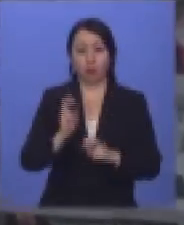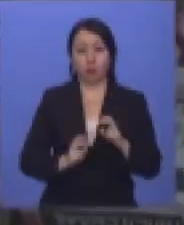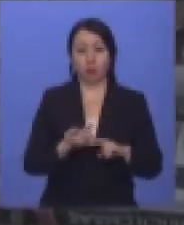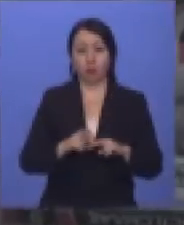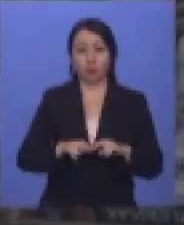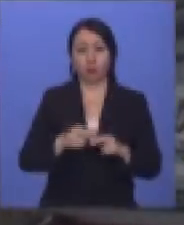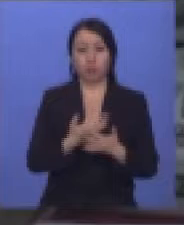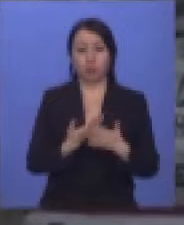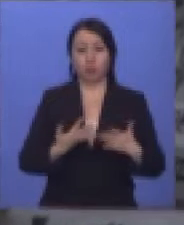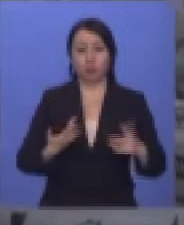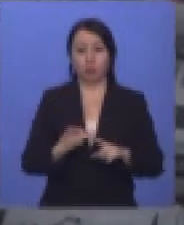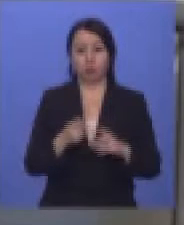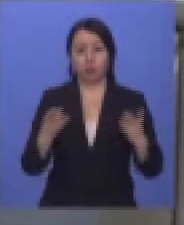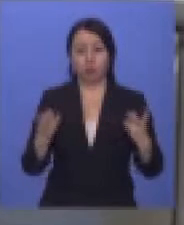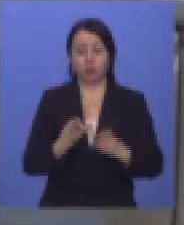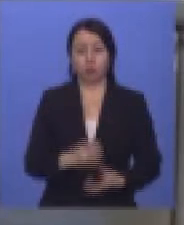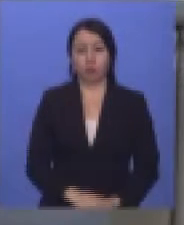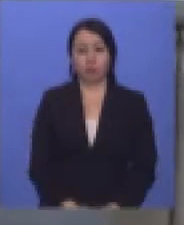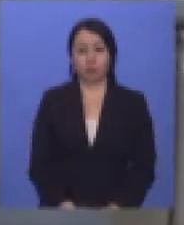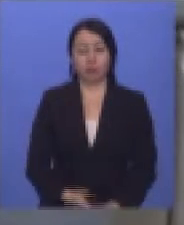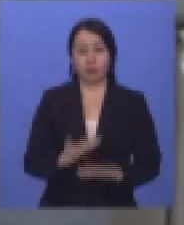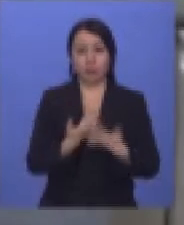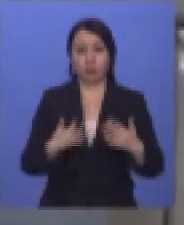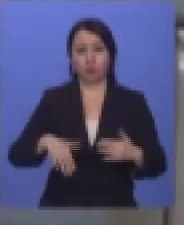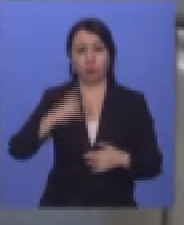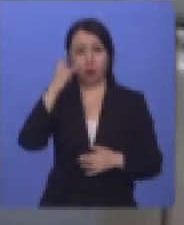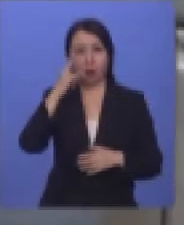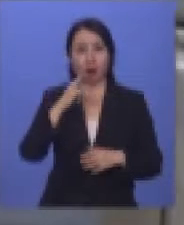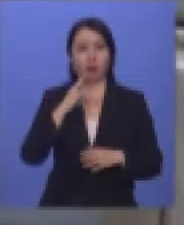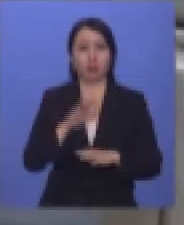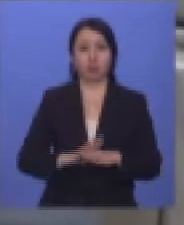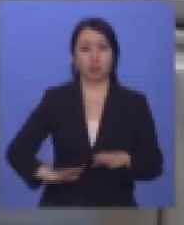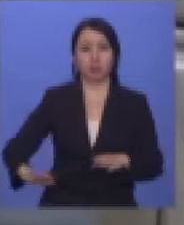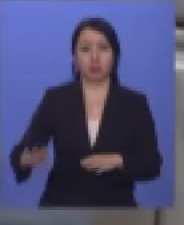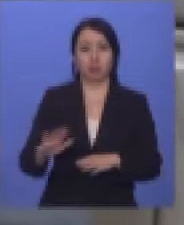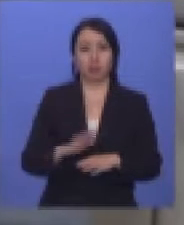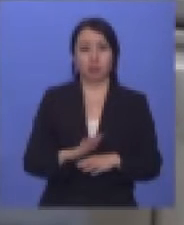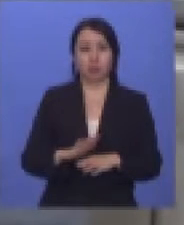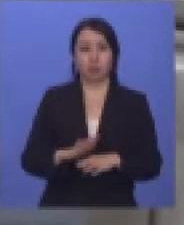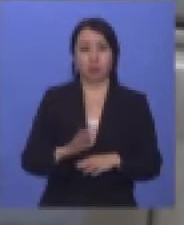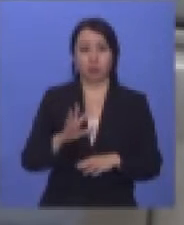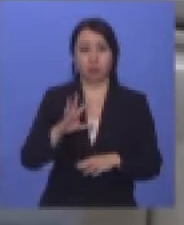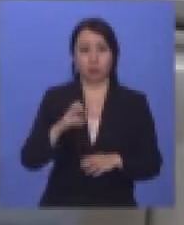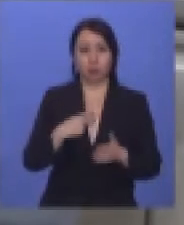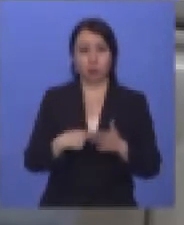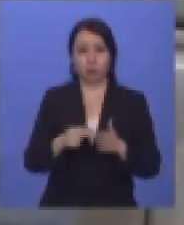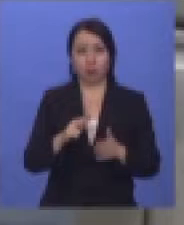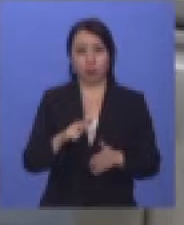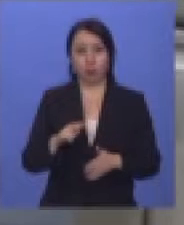так как товар пользуется большим спросом. Сырье все идет казахстанское. Песок мы покупаем, кварцевый